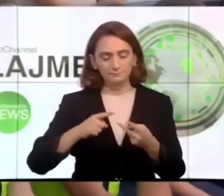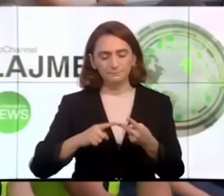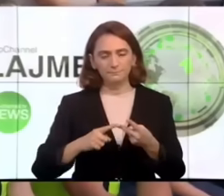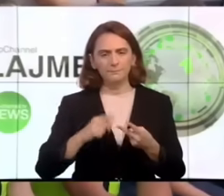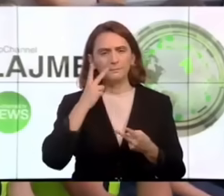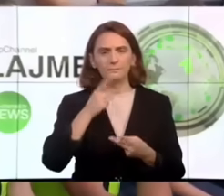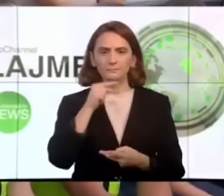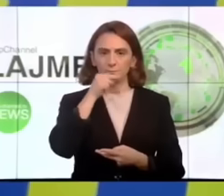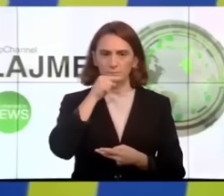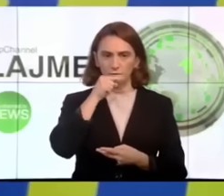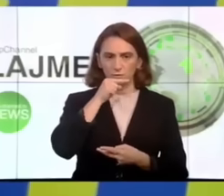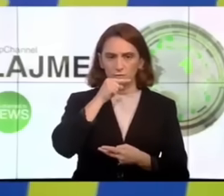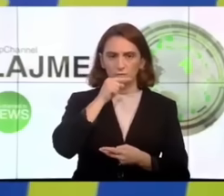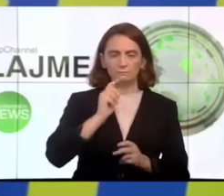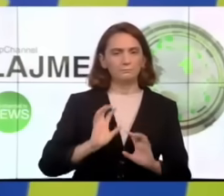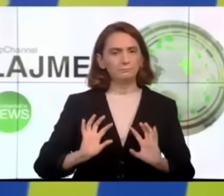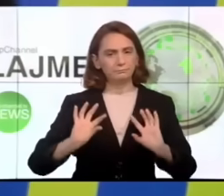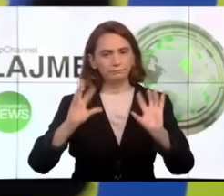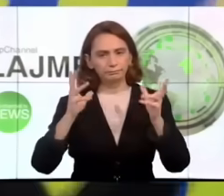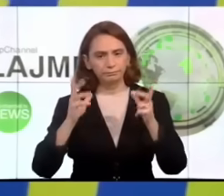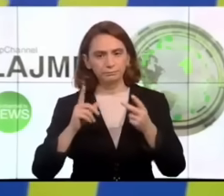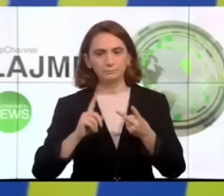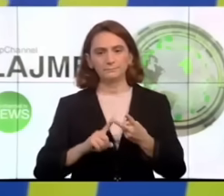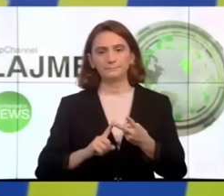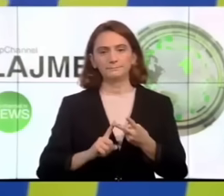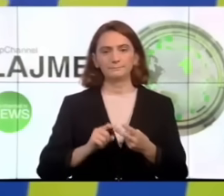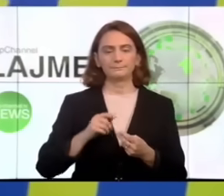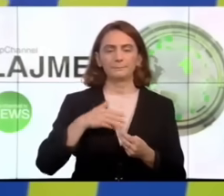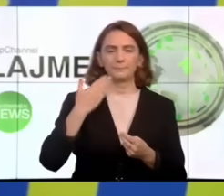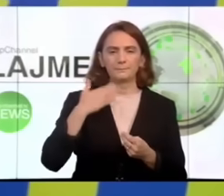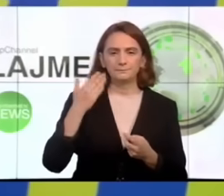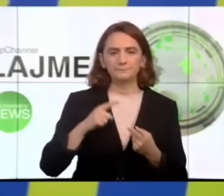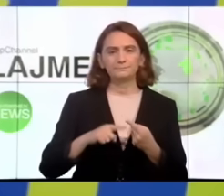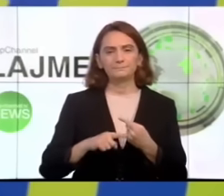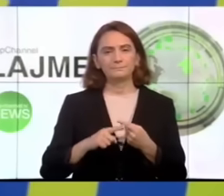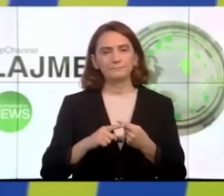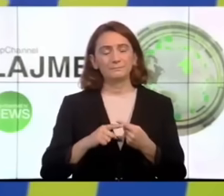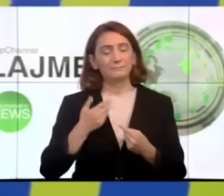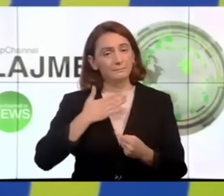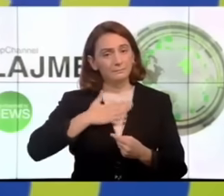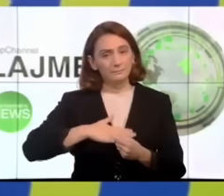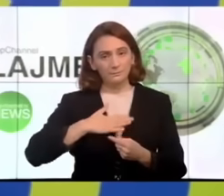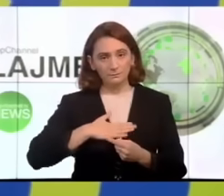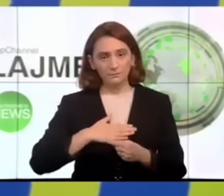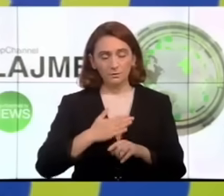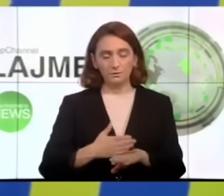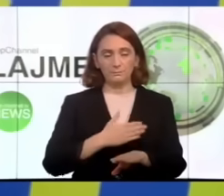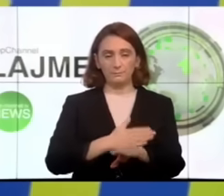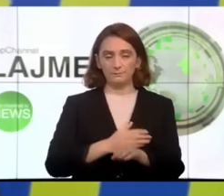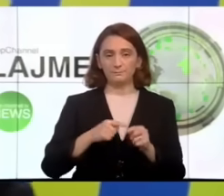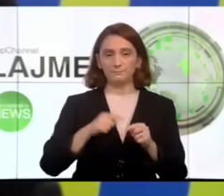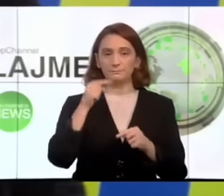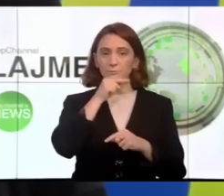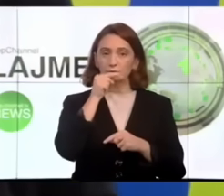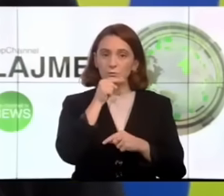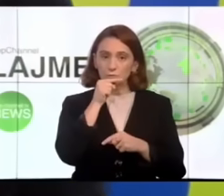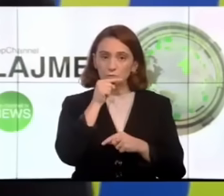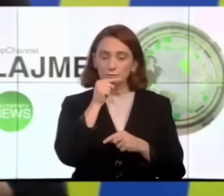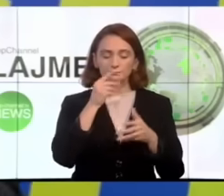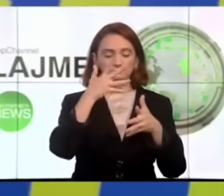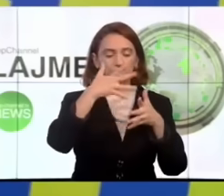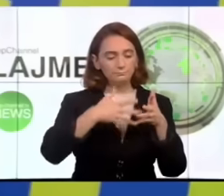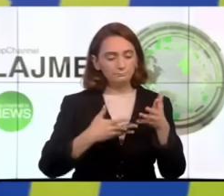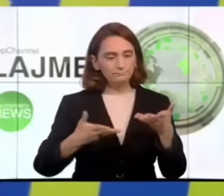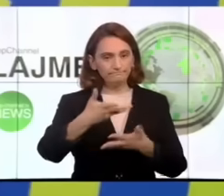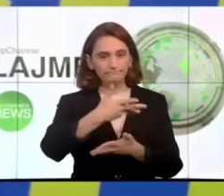ja kjo ndodh nëpër klasa, ja ku i çoni ju fëmijët. Dhe të gjitha këto për të projektuar në